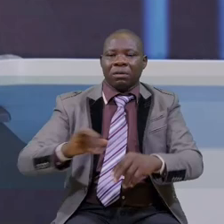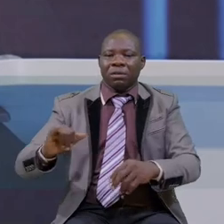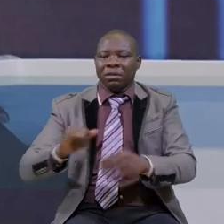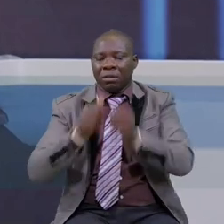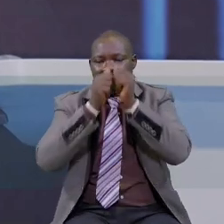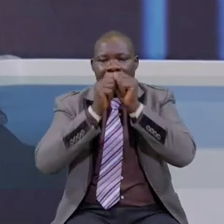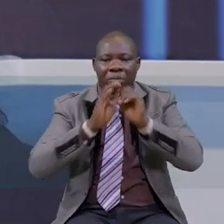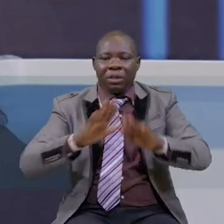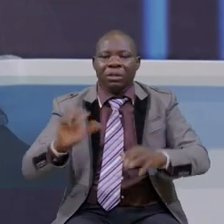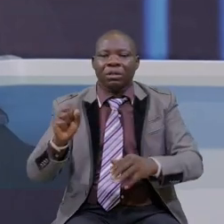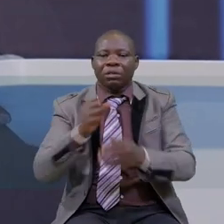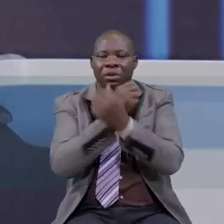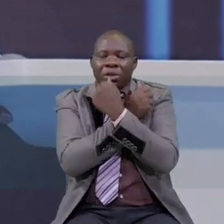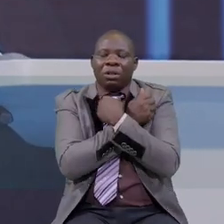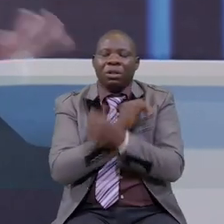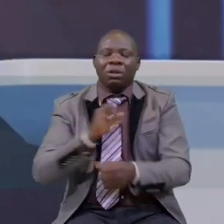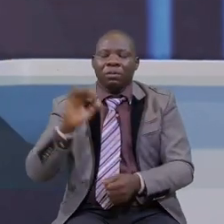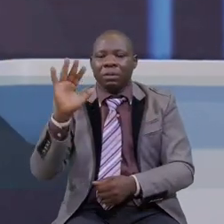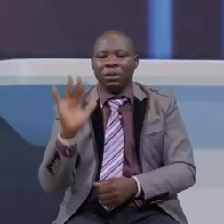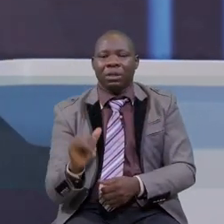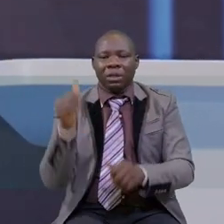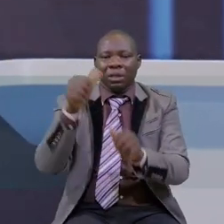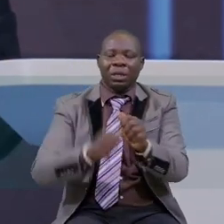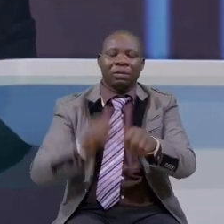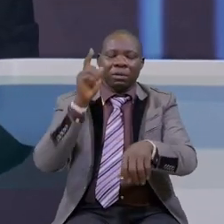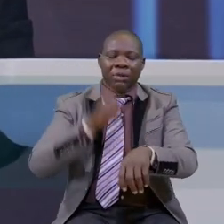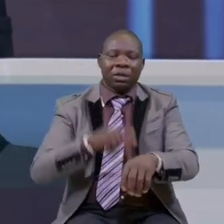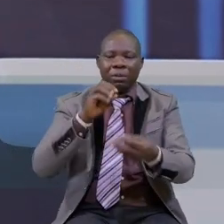croissantes avec amour chaque jour.